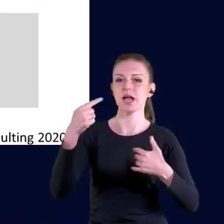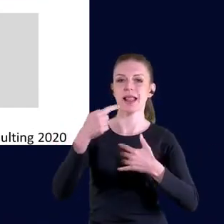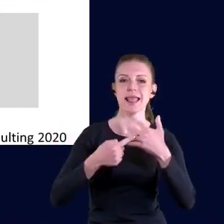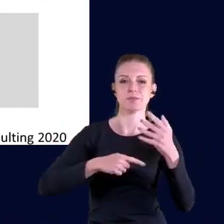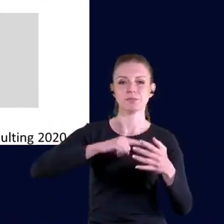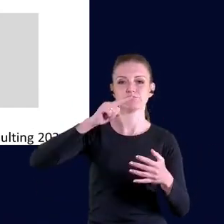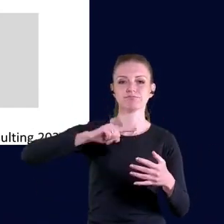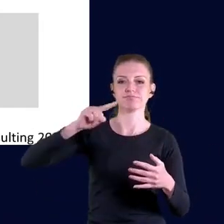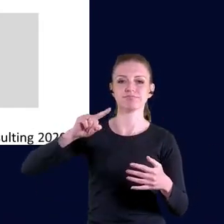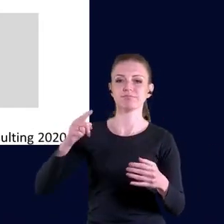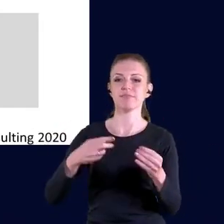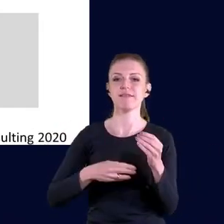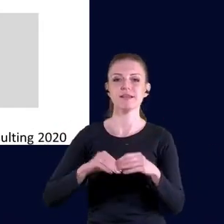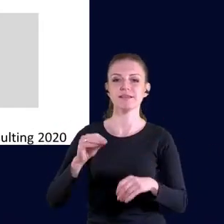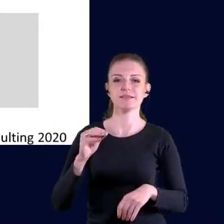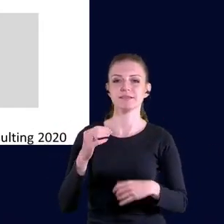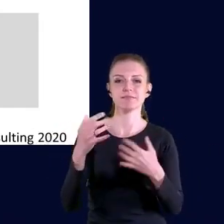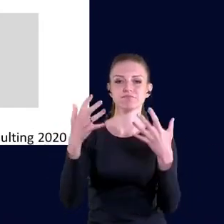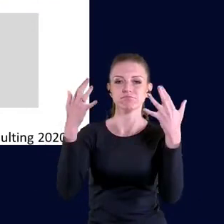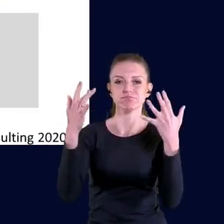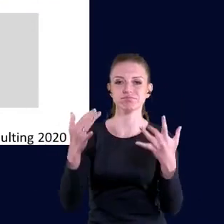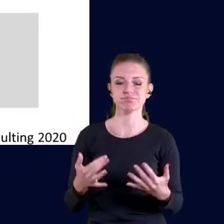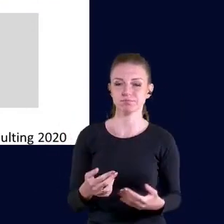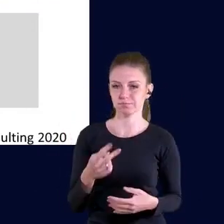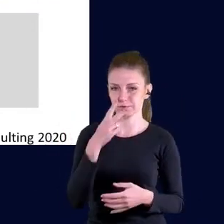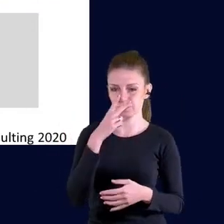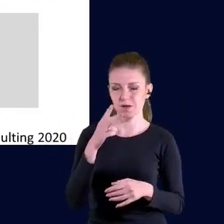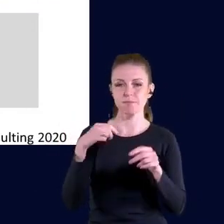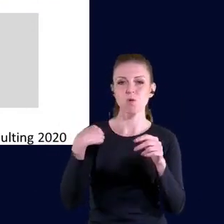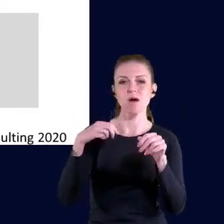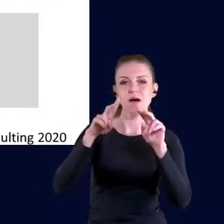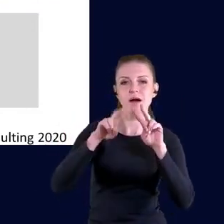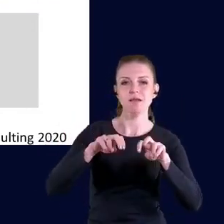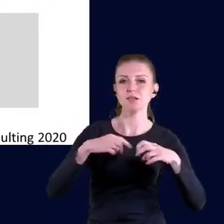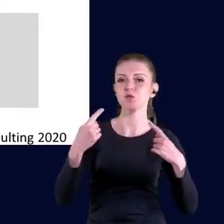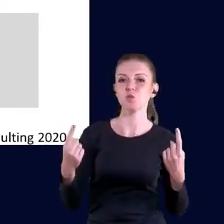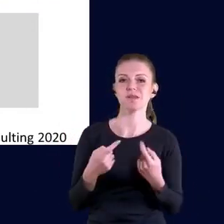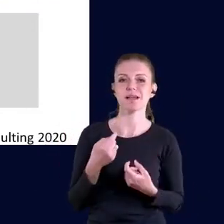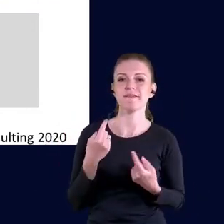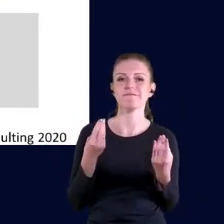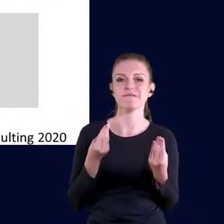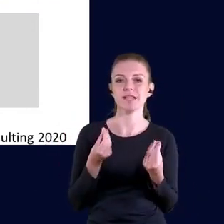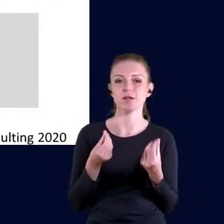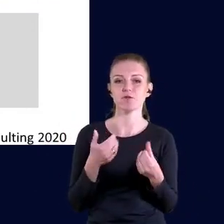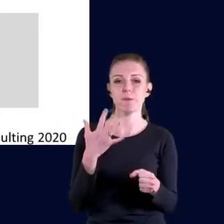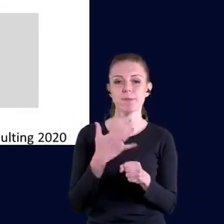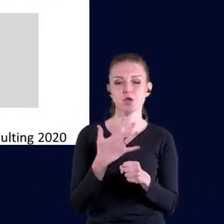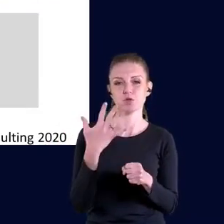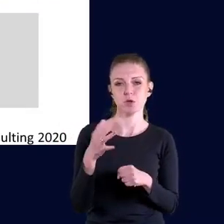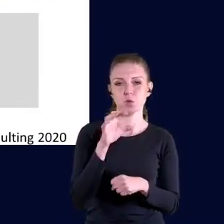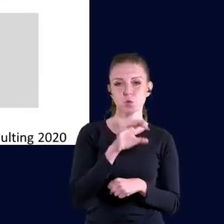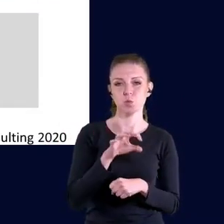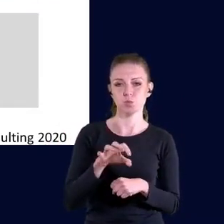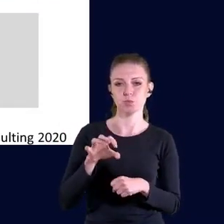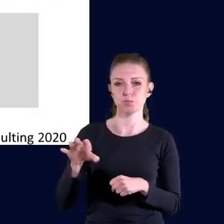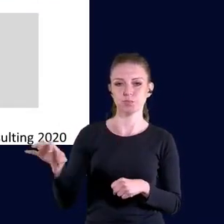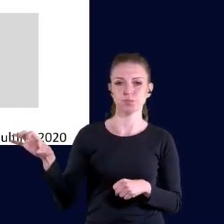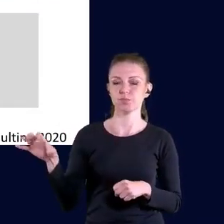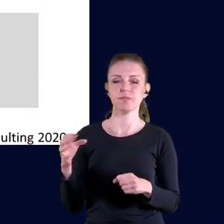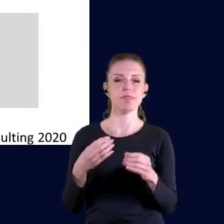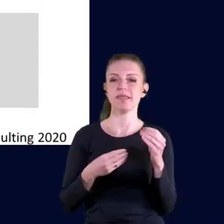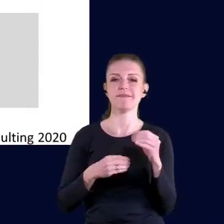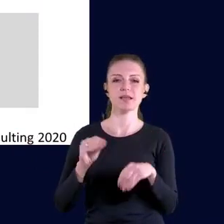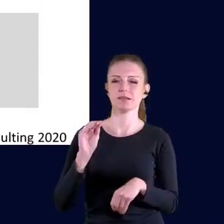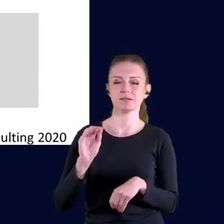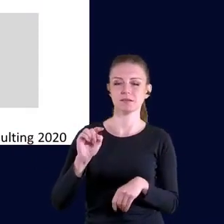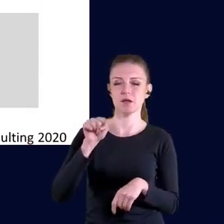wydawnictw przedstawiono analizę sytuacji finansowej 55 grup największych